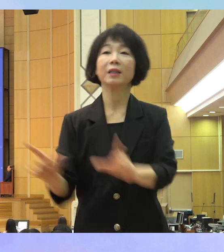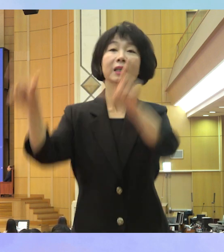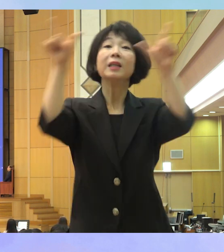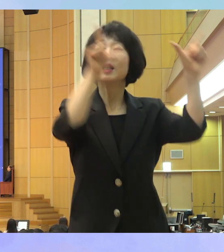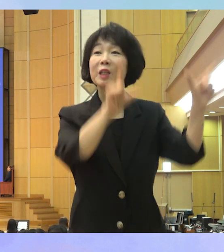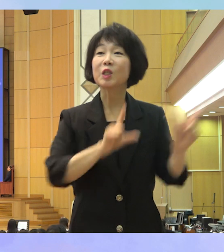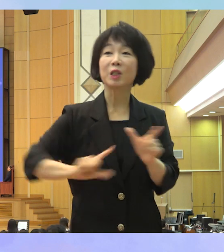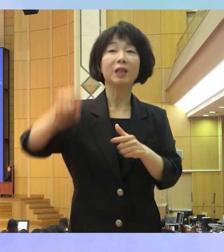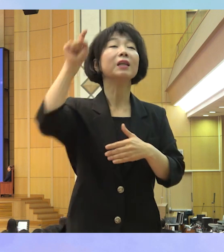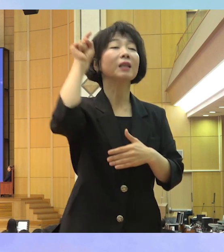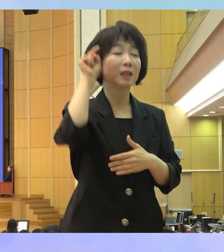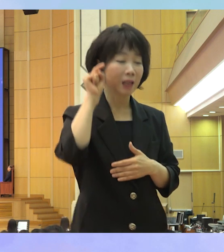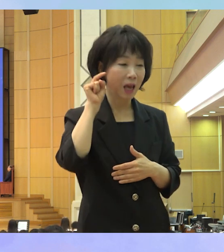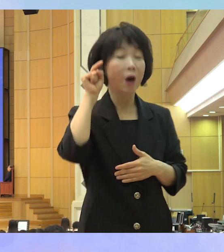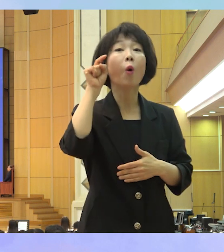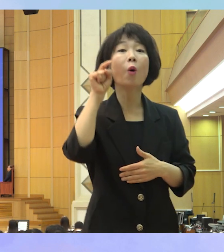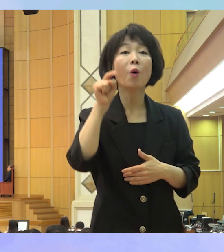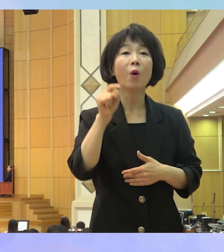지금까지